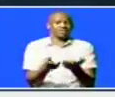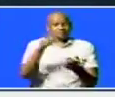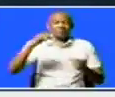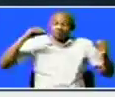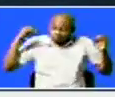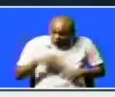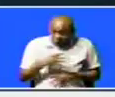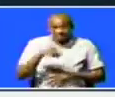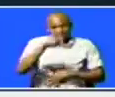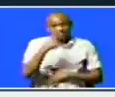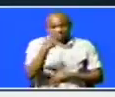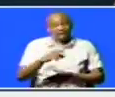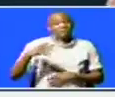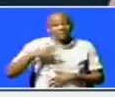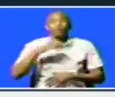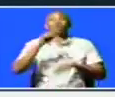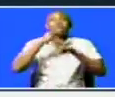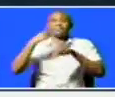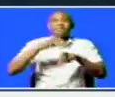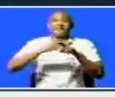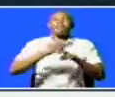Alishangaa kama wale wakikuwa niita mimi baba.